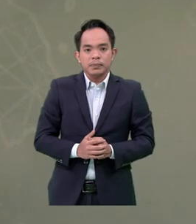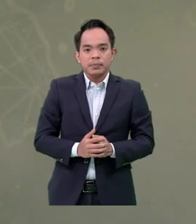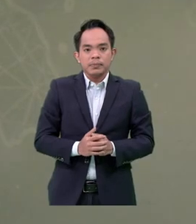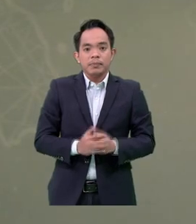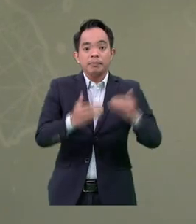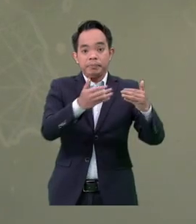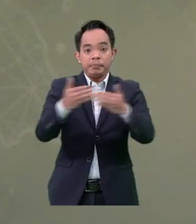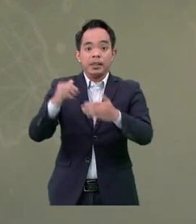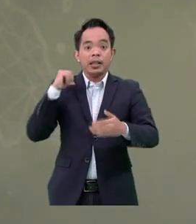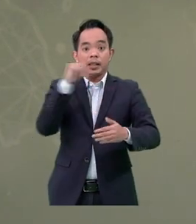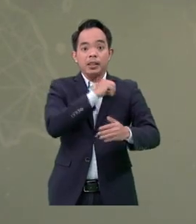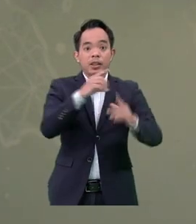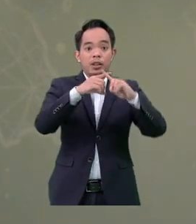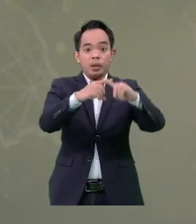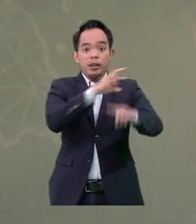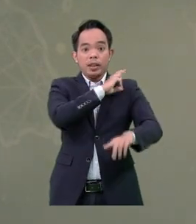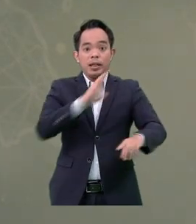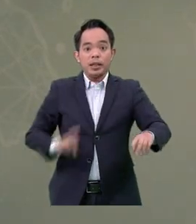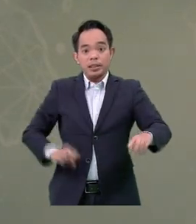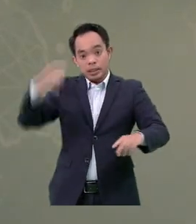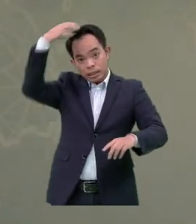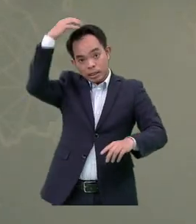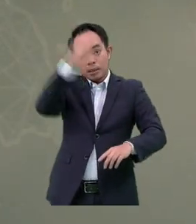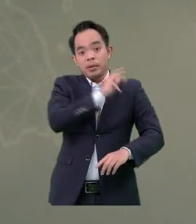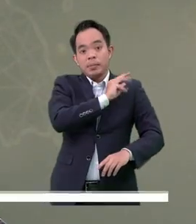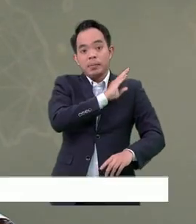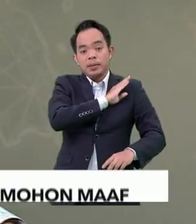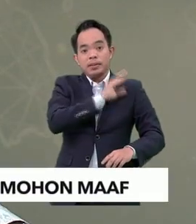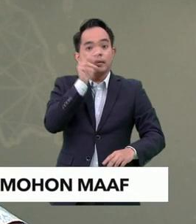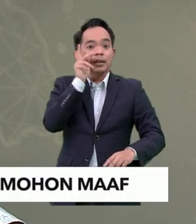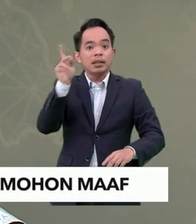sebentar itu ahli dewan diraja selango menuntut menteri usaha